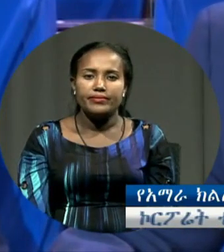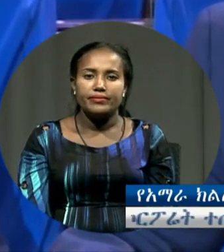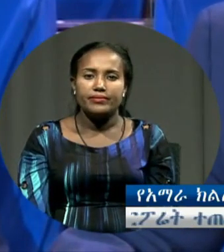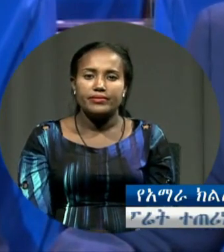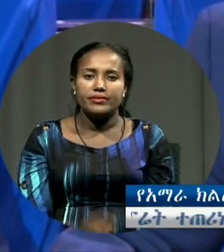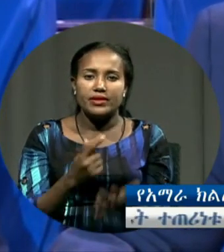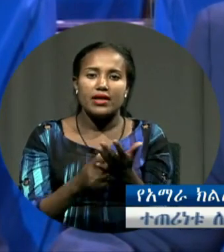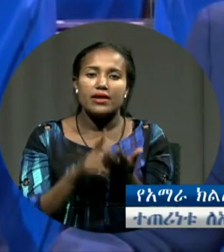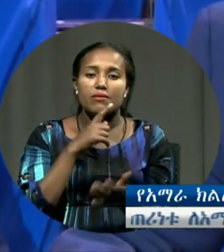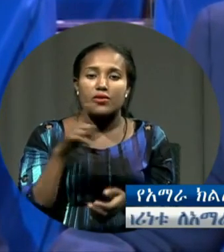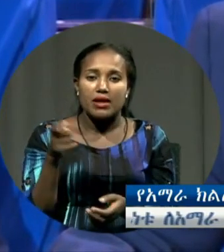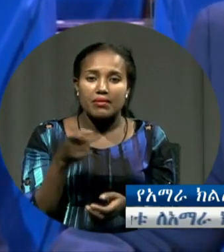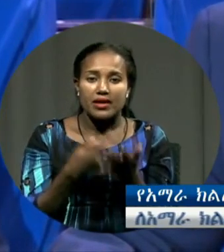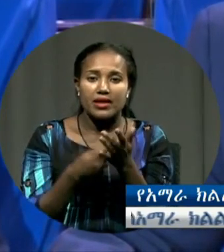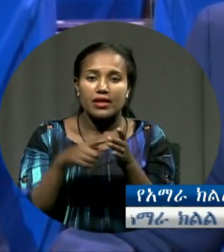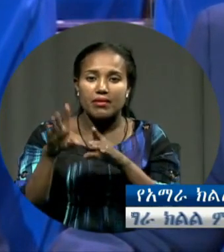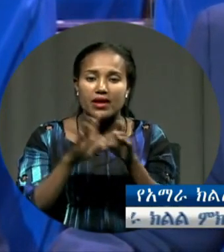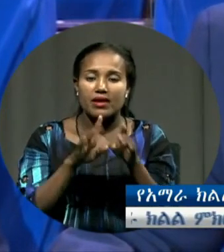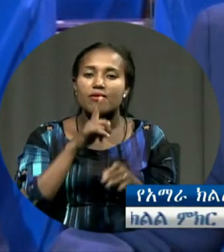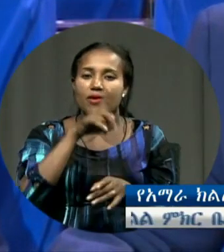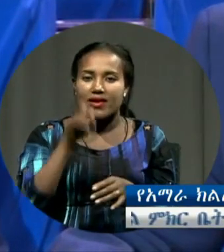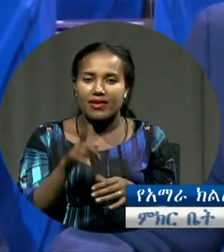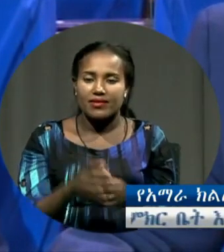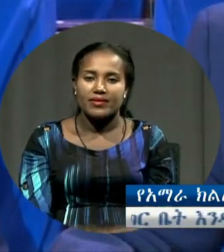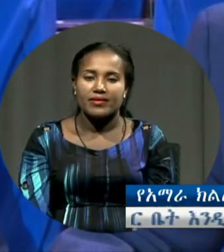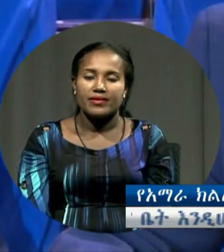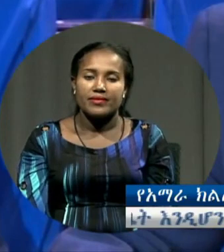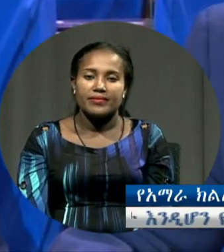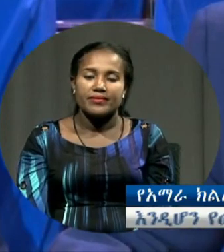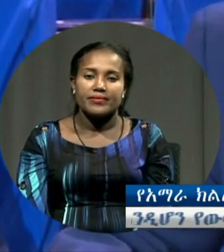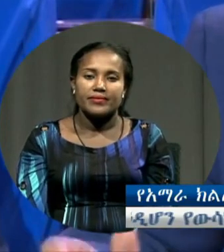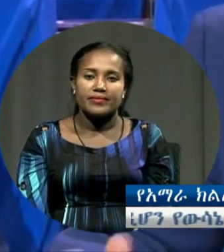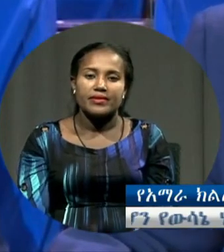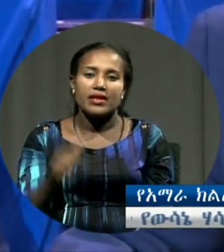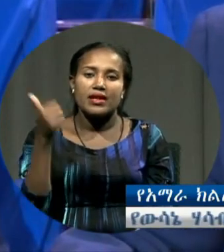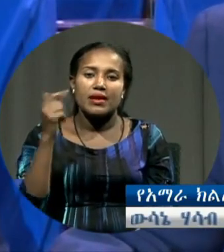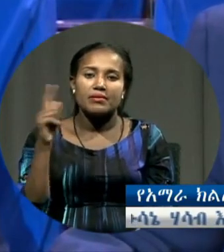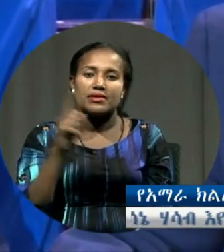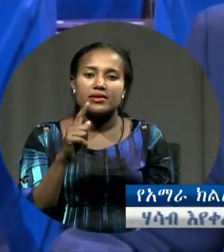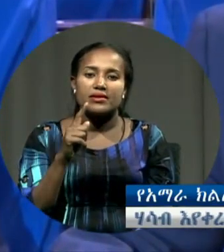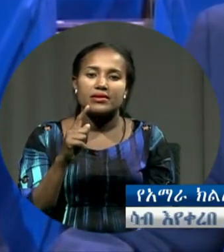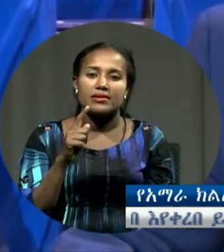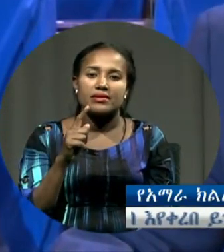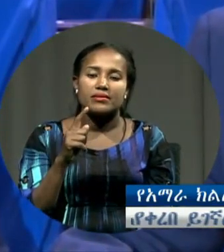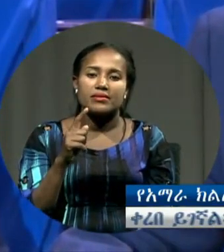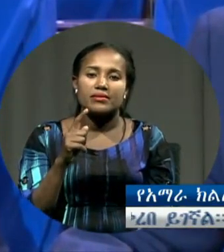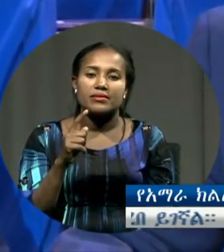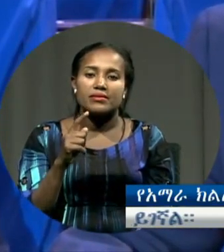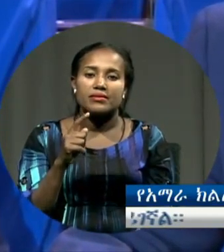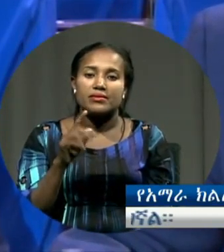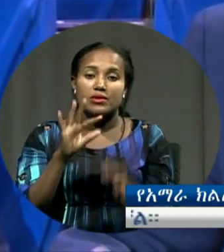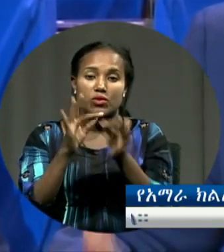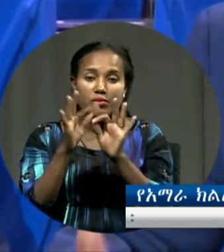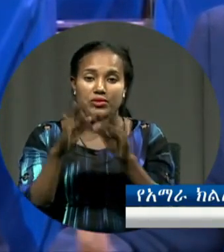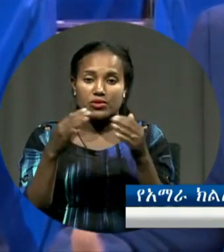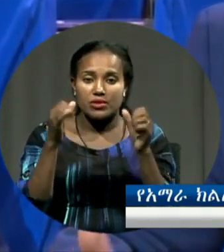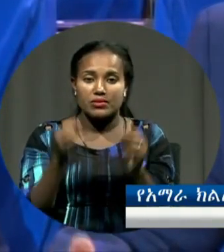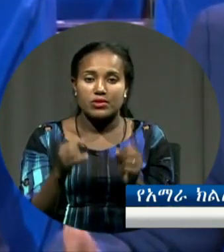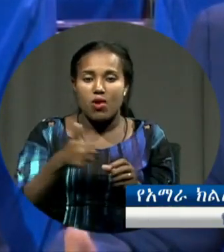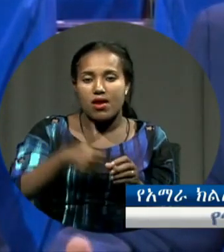እሱ ነው ወይ መሆን ያለበት? ይህን ለማድረግ ነው ወይ የሚለው ነገር ሌላ ምንድምታ ሊሰጠው ስለሚችል